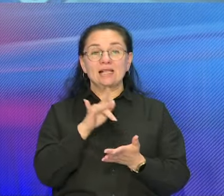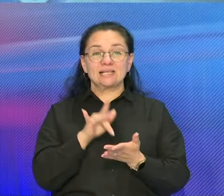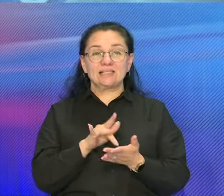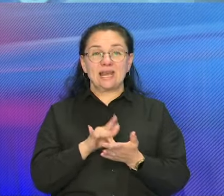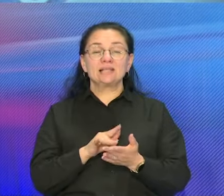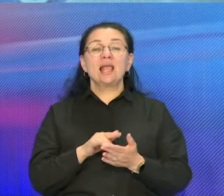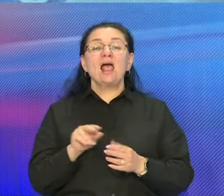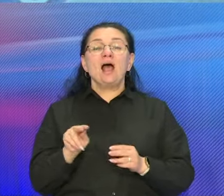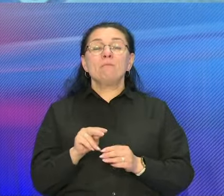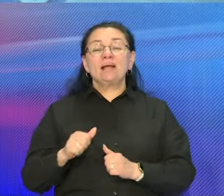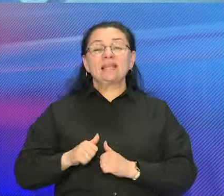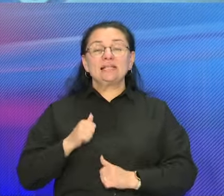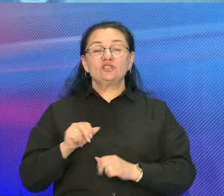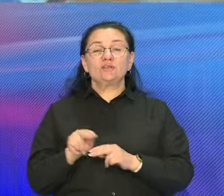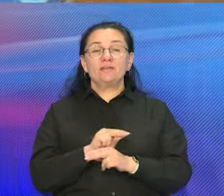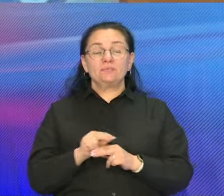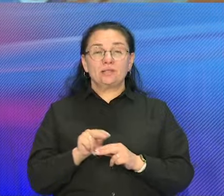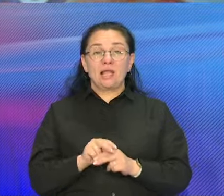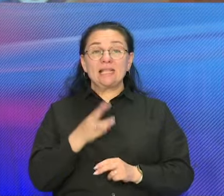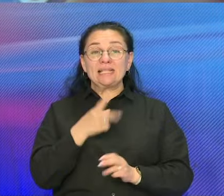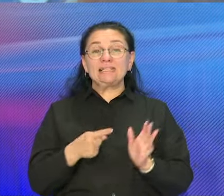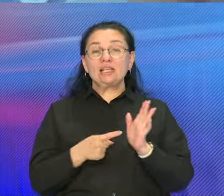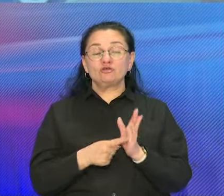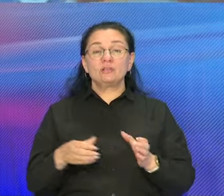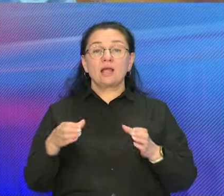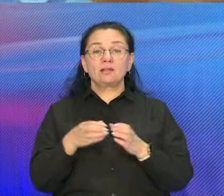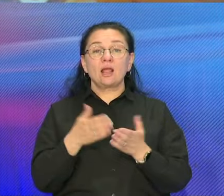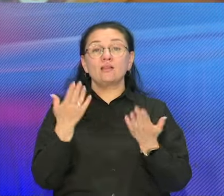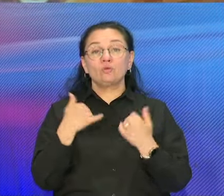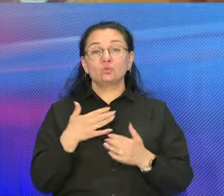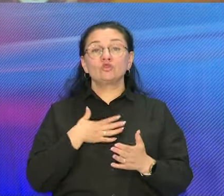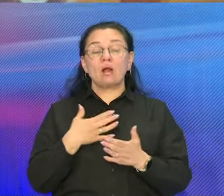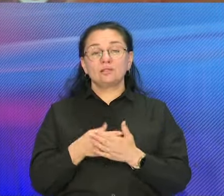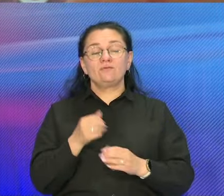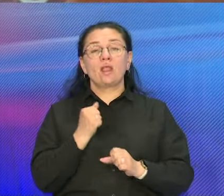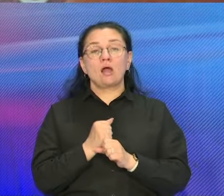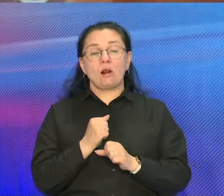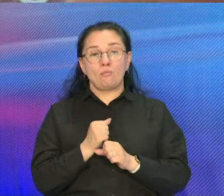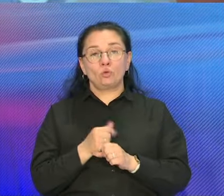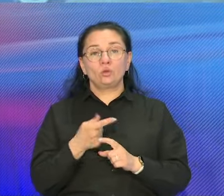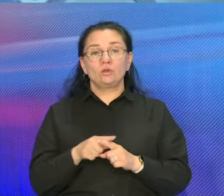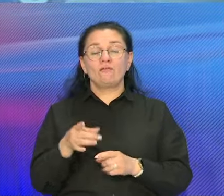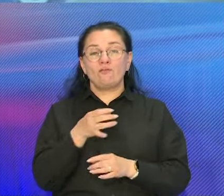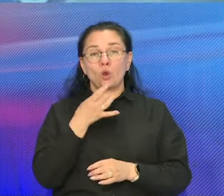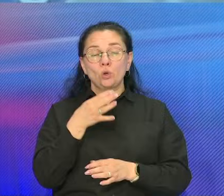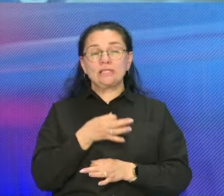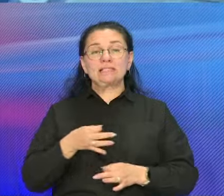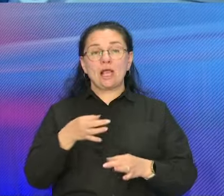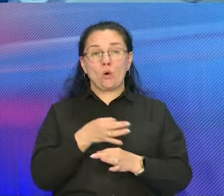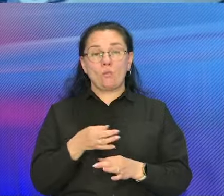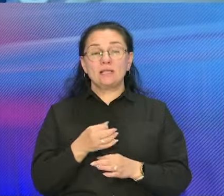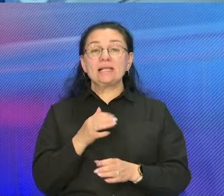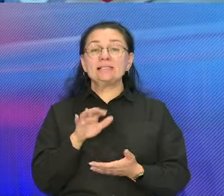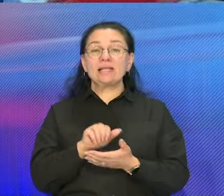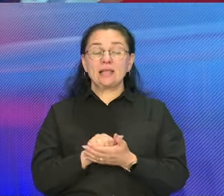молодцы Разом с тем 36 студентских отрадов уже активно працуются в Гродне и регионе Байцы заняты у сельской